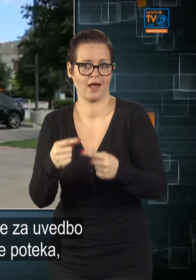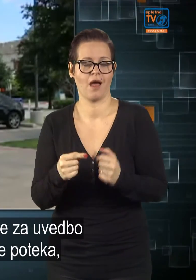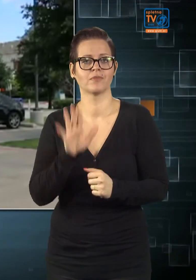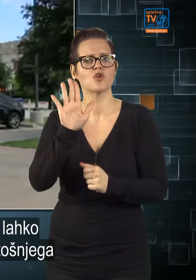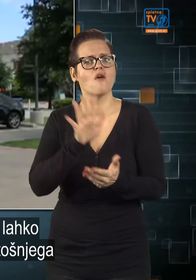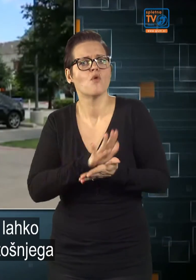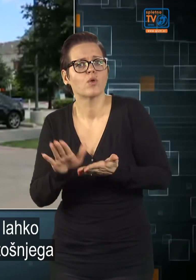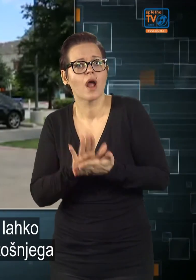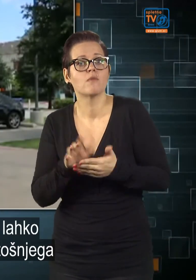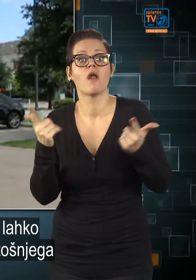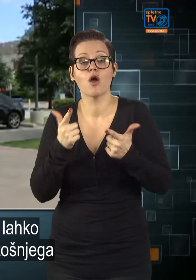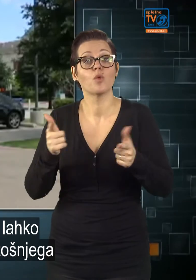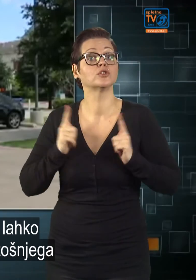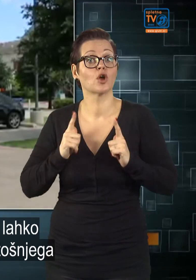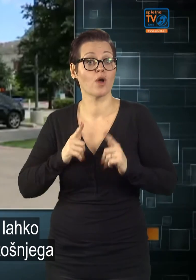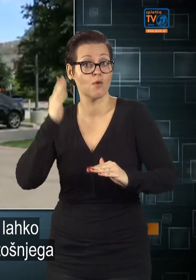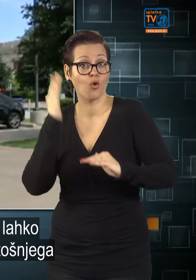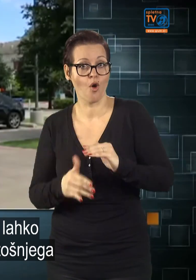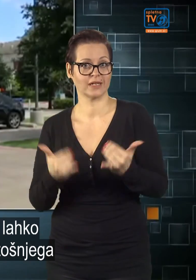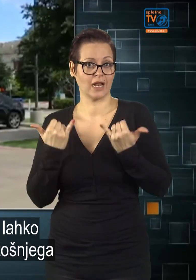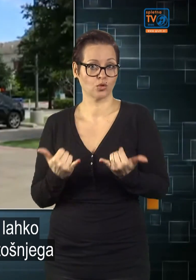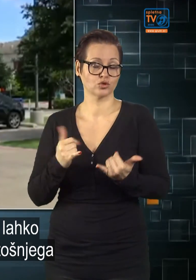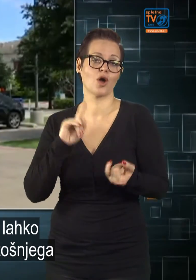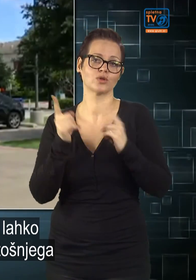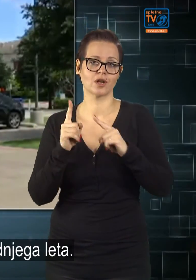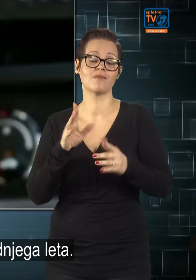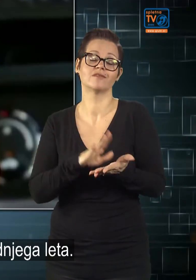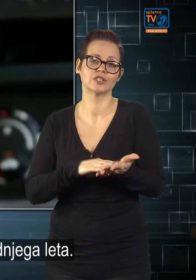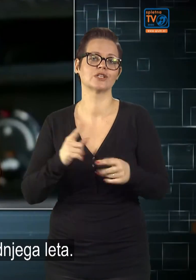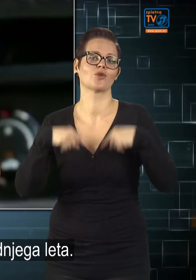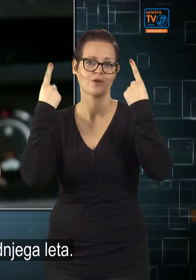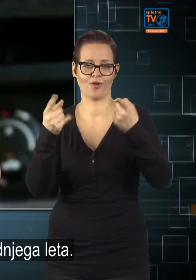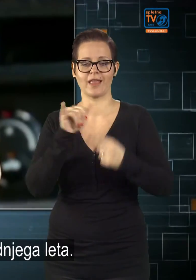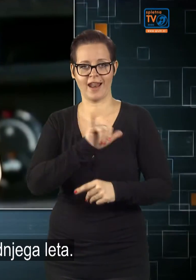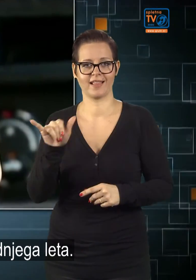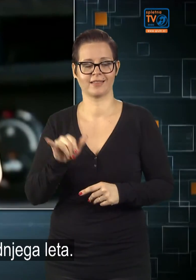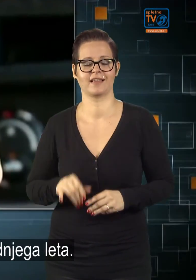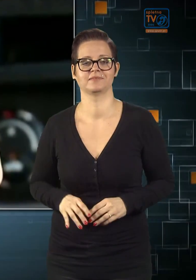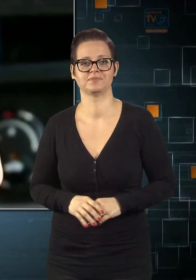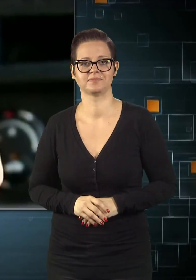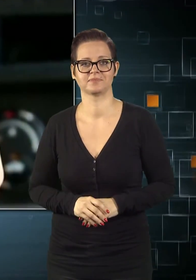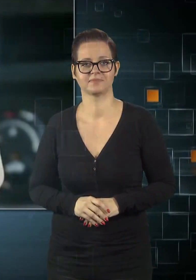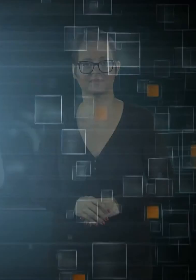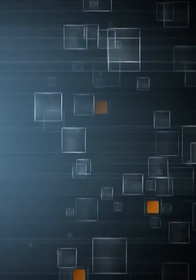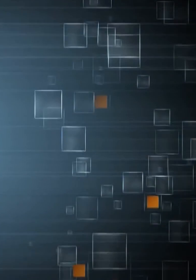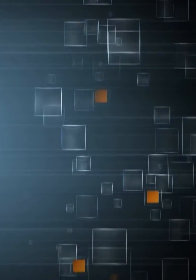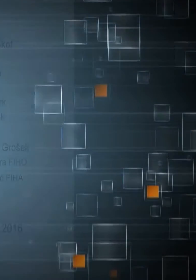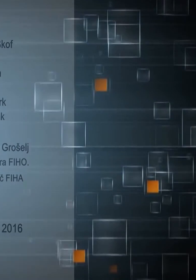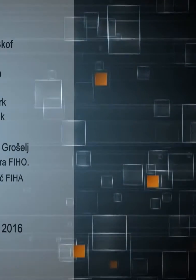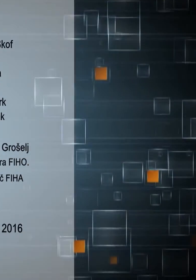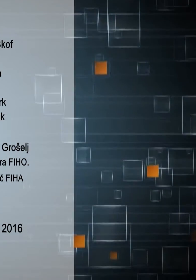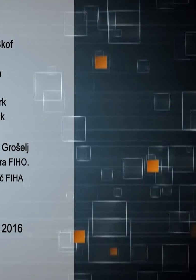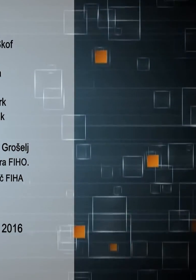poteka. Njihovo uporabo pa lahko pričakujemo konec letošnjega oziroma v začetku prihodnjega leta.